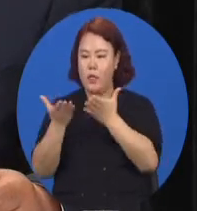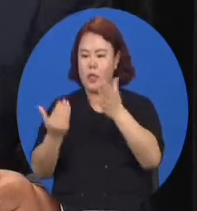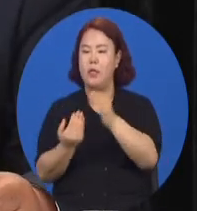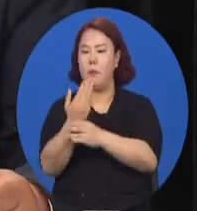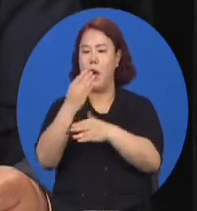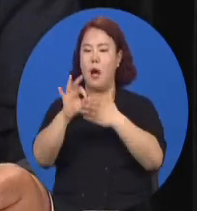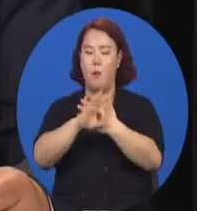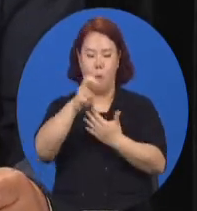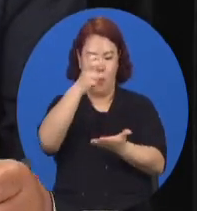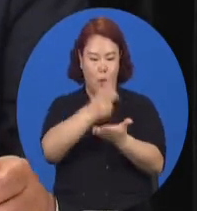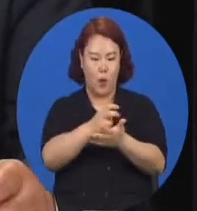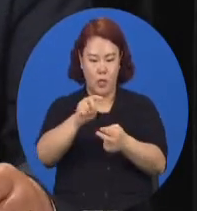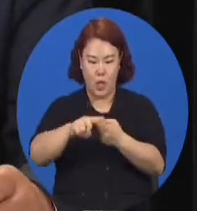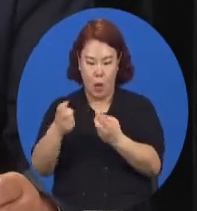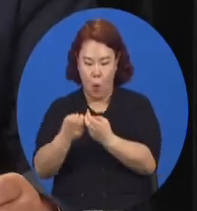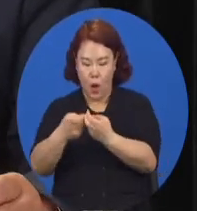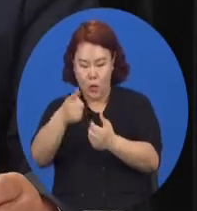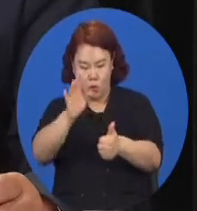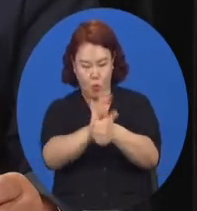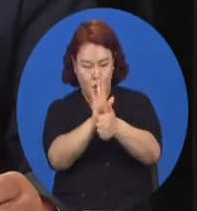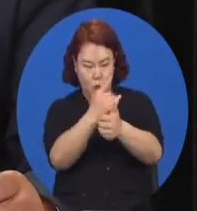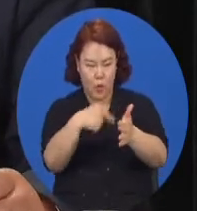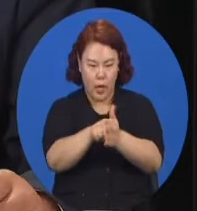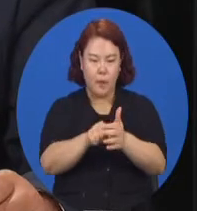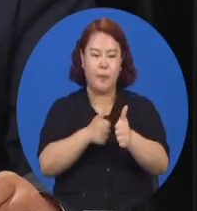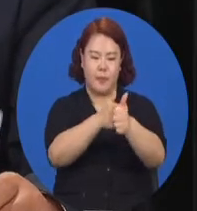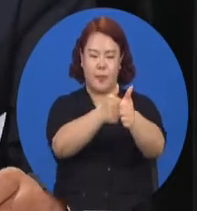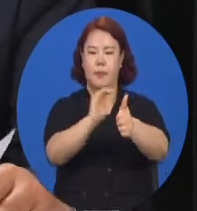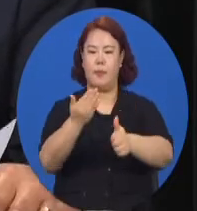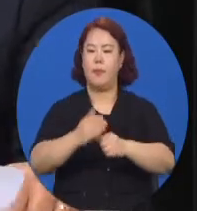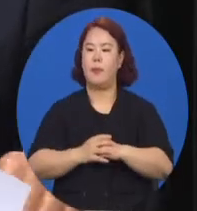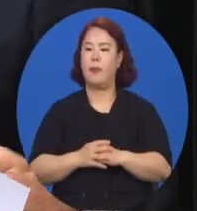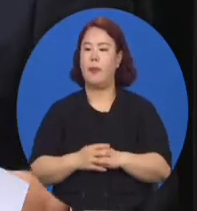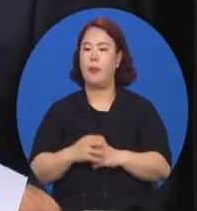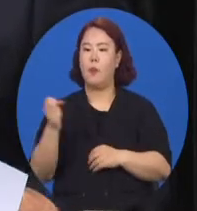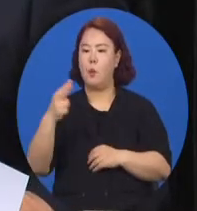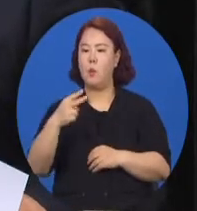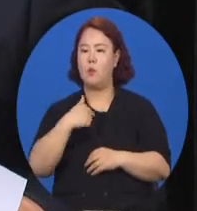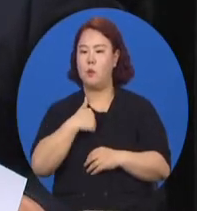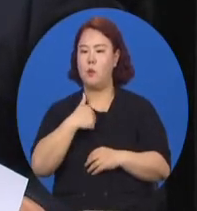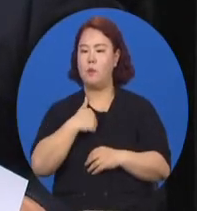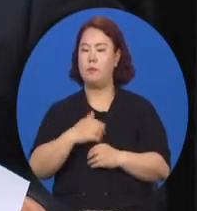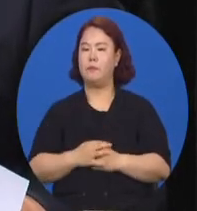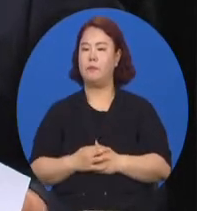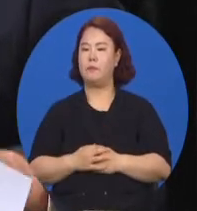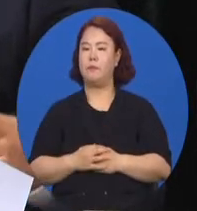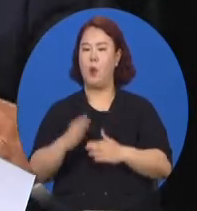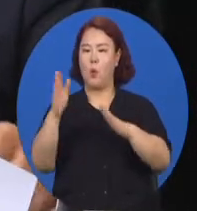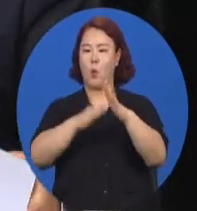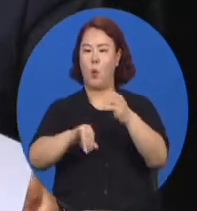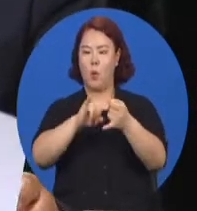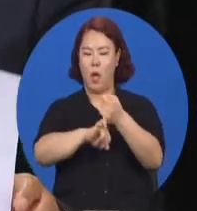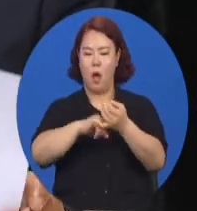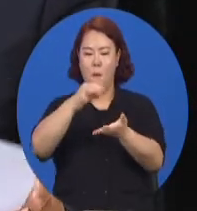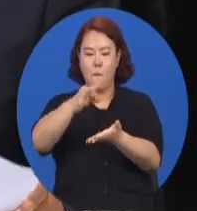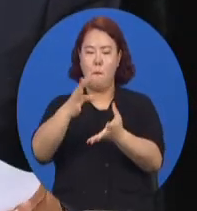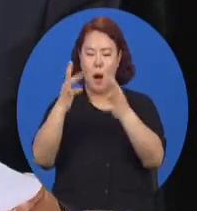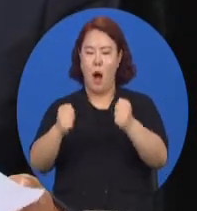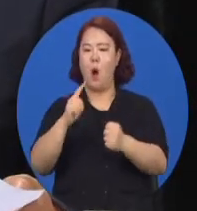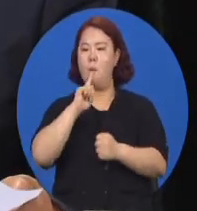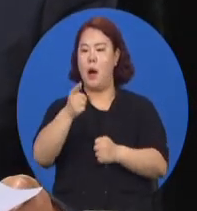법과 제도는 그것을 뒷받침해주기 위해서 뒤따라가는 것입니다. 그리고 저한테 지금 뭐 그 공약 비용이 많다고